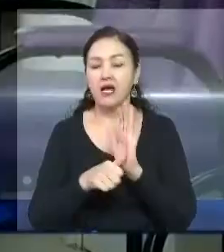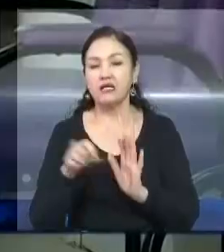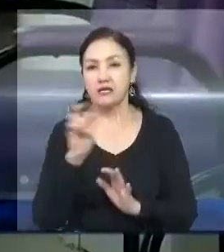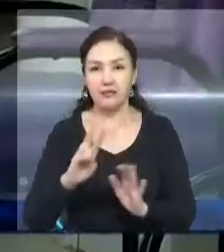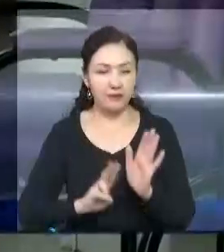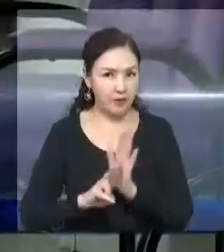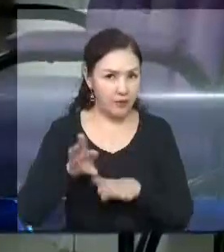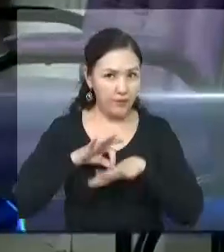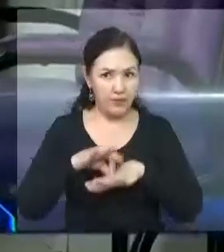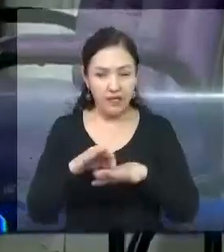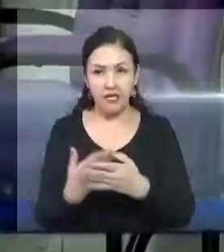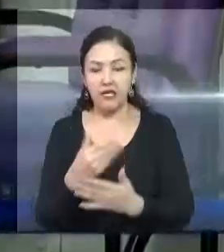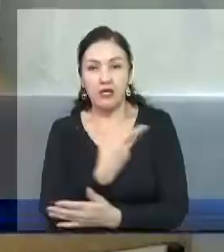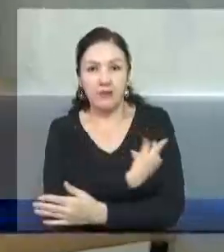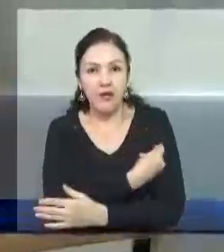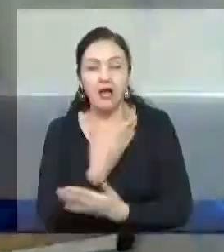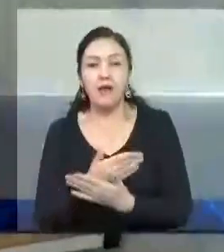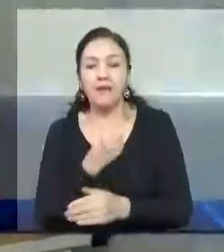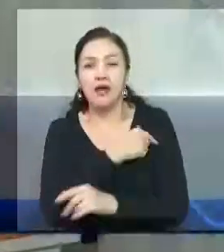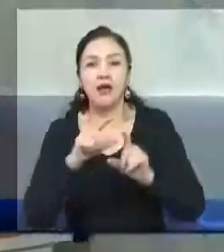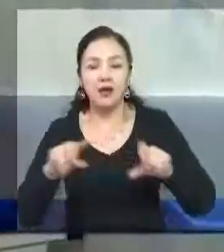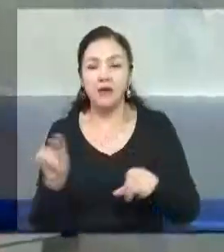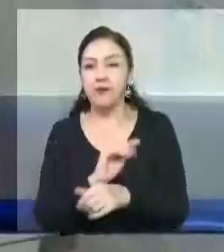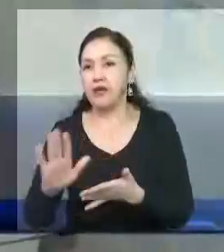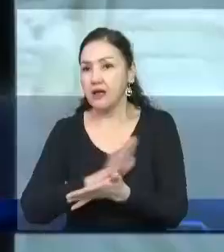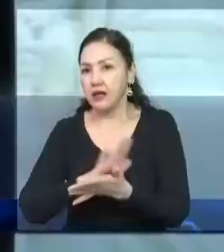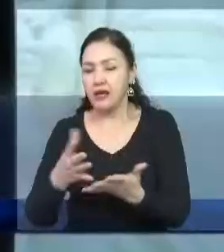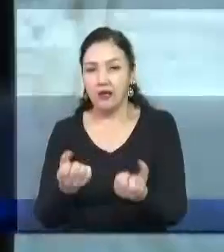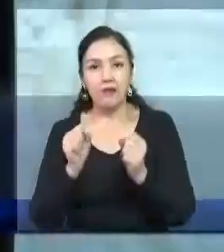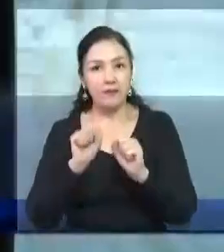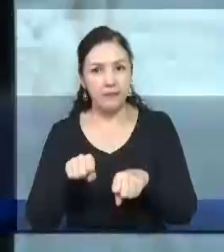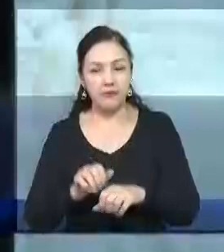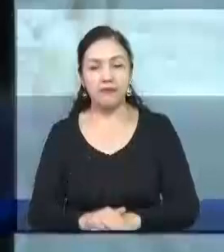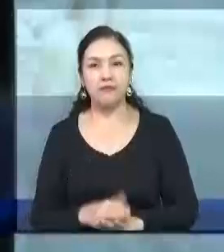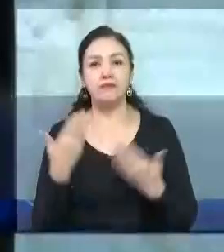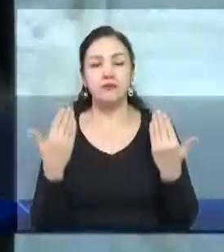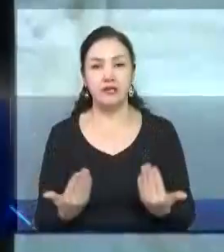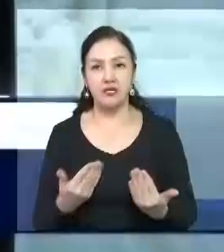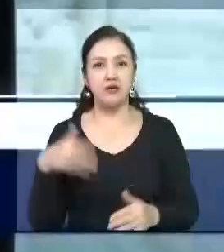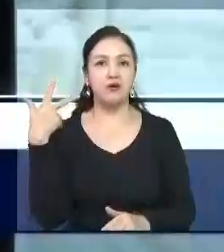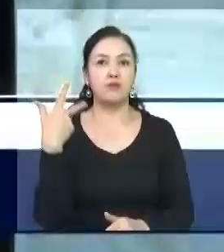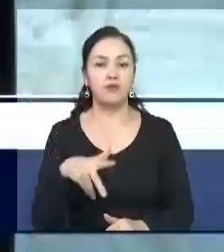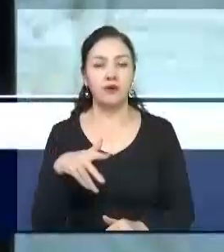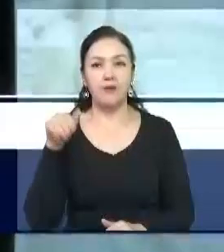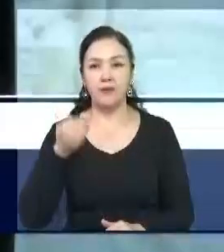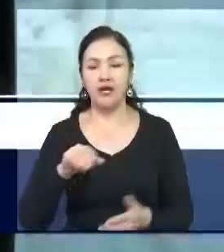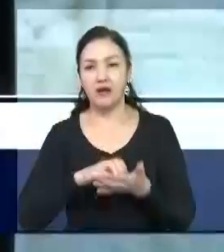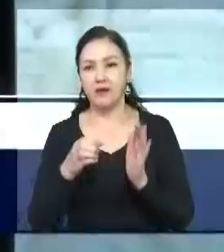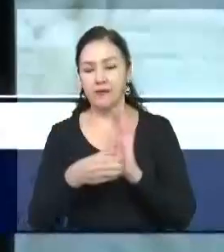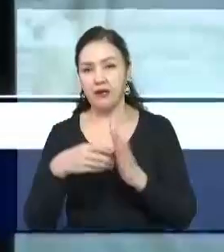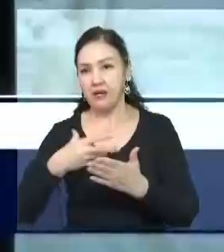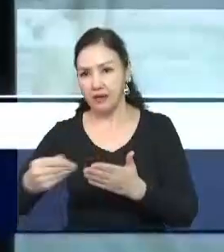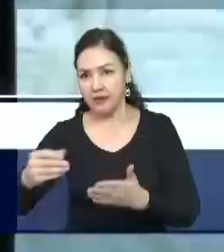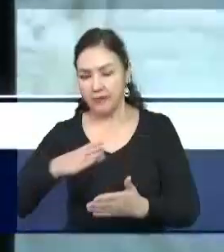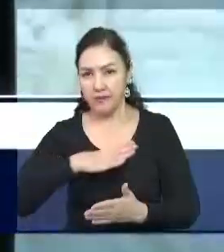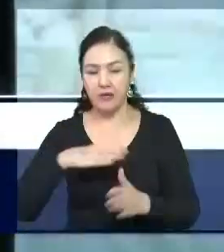бастап жүргізілуде. Екпені жергілікті емханалардан тегін алуға болады. Биылғы жылы 30 мың доза вакцина сатып